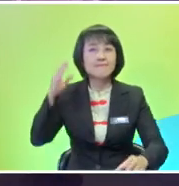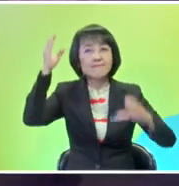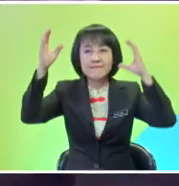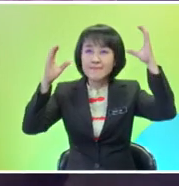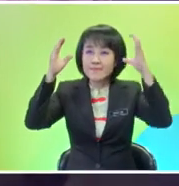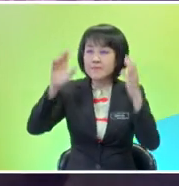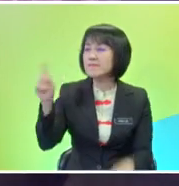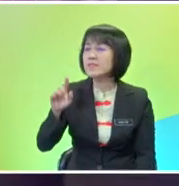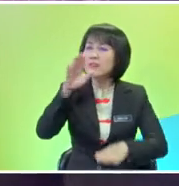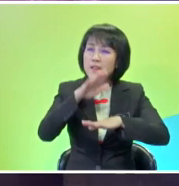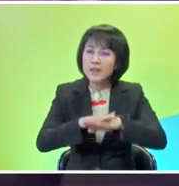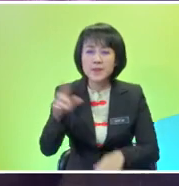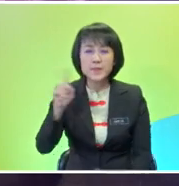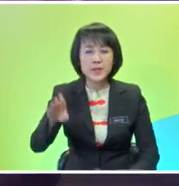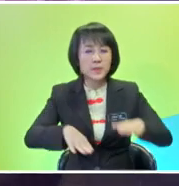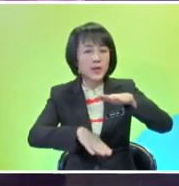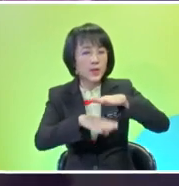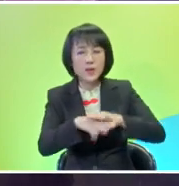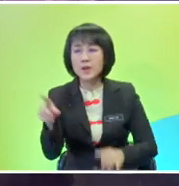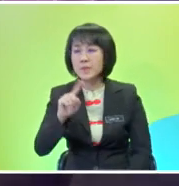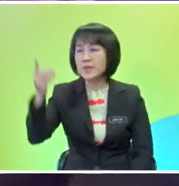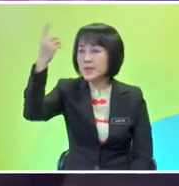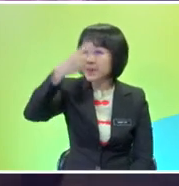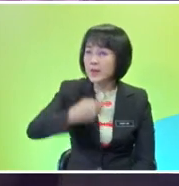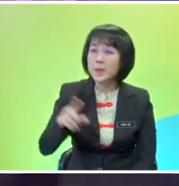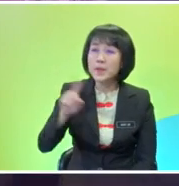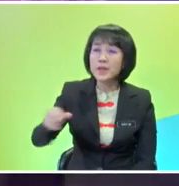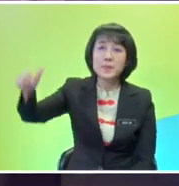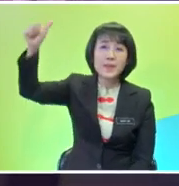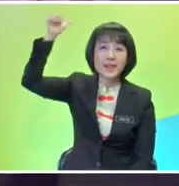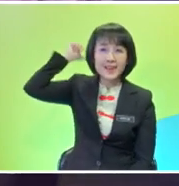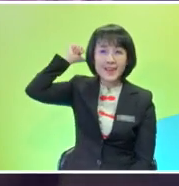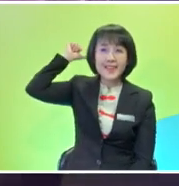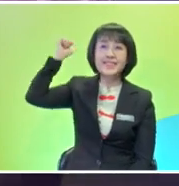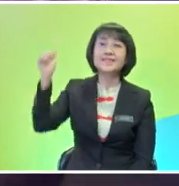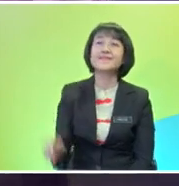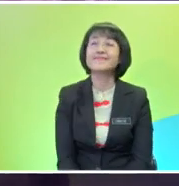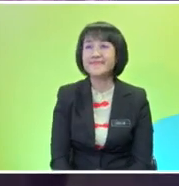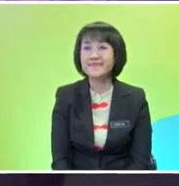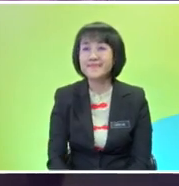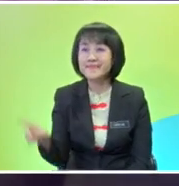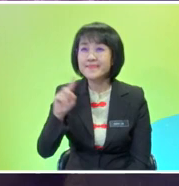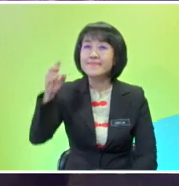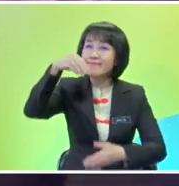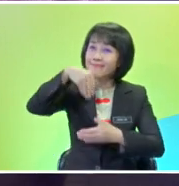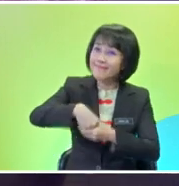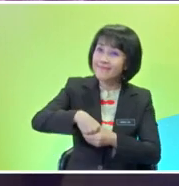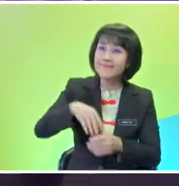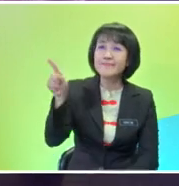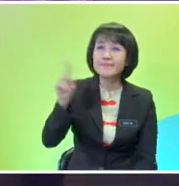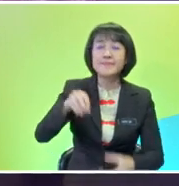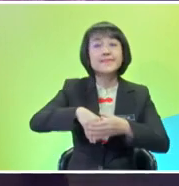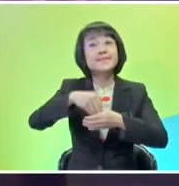atas mana bawah mana Depan mana belakang mana Di dalam dan mana